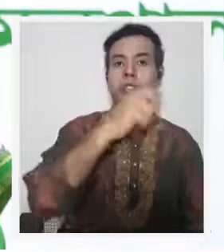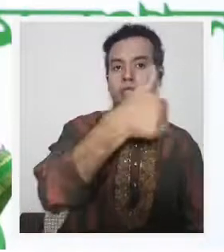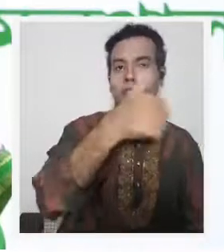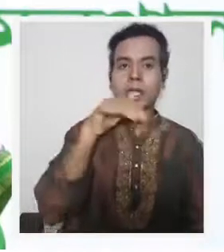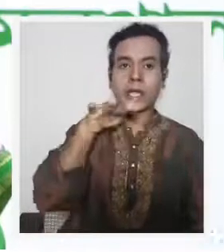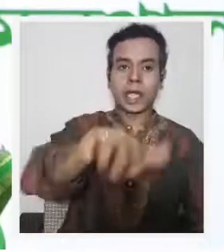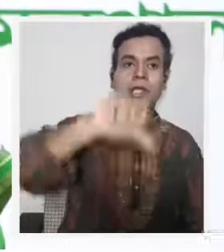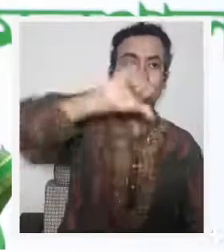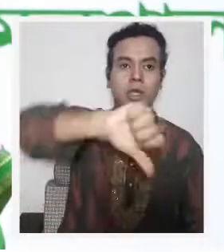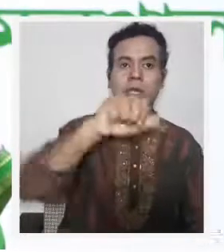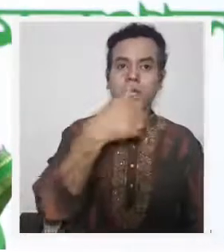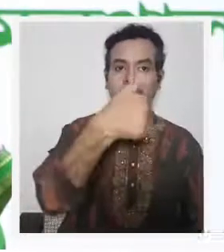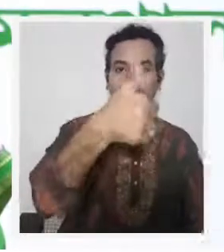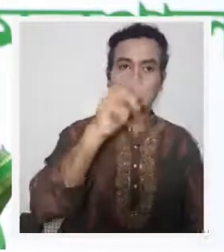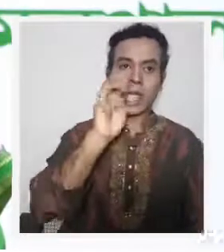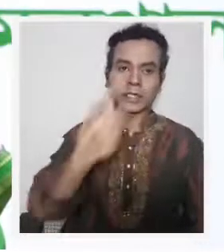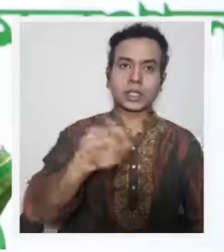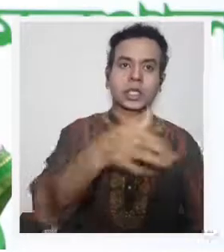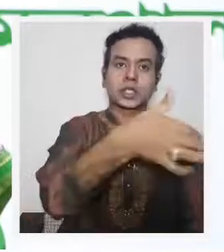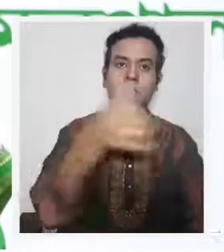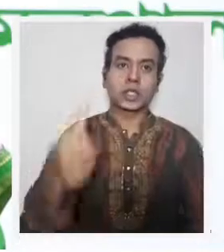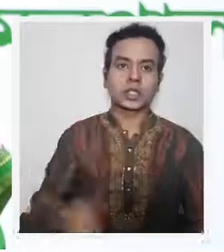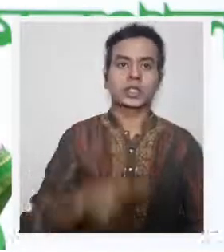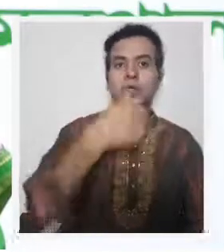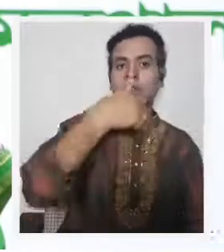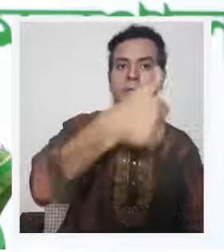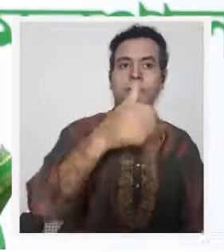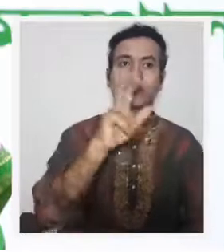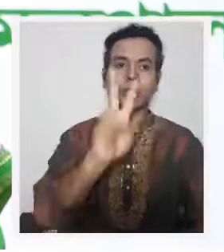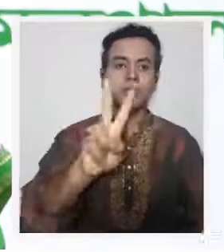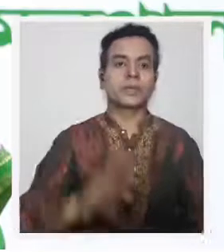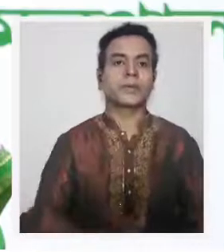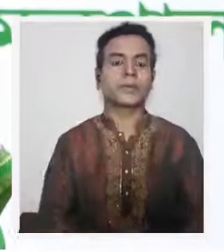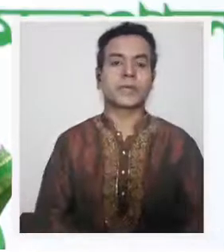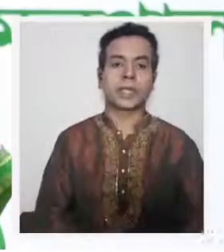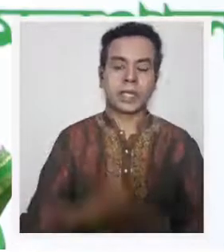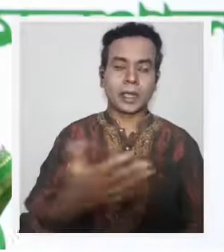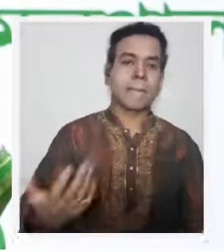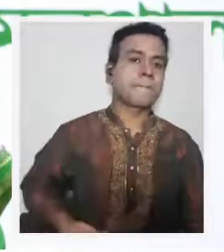স্থলবন্দর, সমুদ্রবন্দর, ক্যান্টনমেন্ট রেলওয়ে স্টেশনে সর্বমোট স্ক্রিনিং হয়েছে